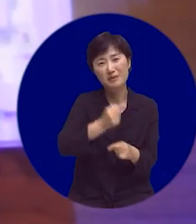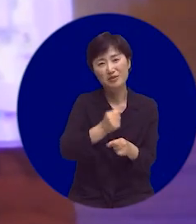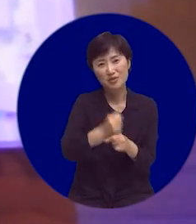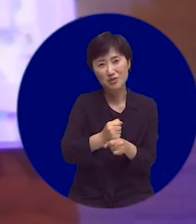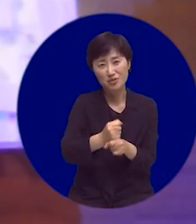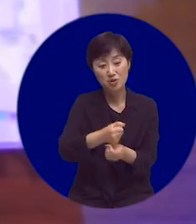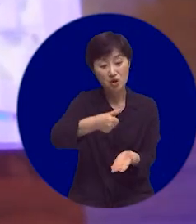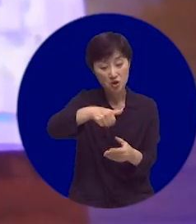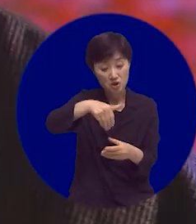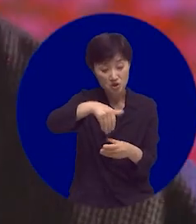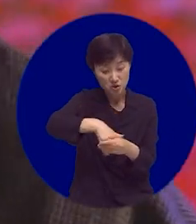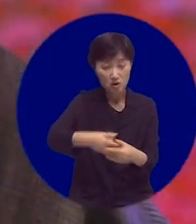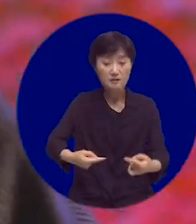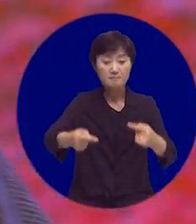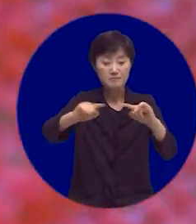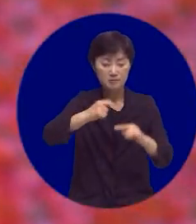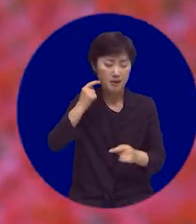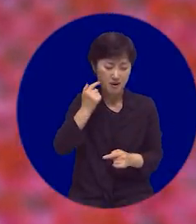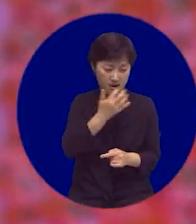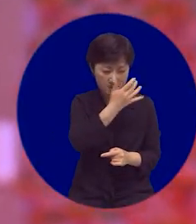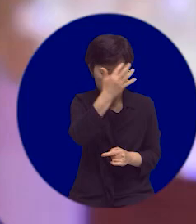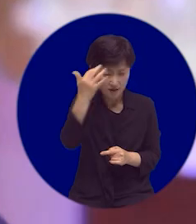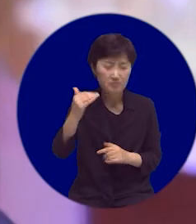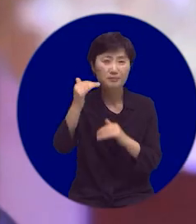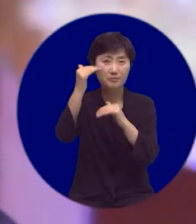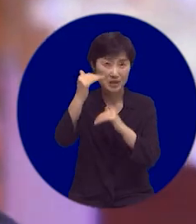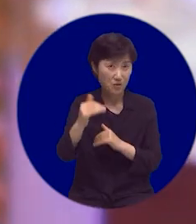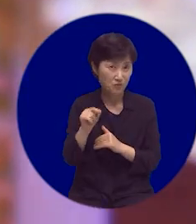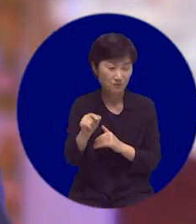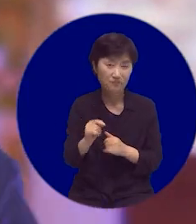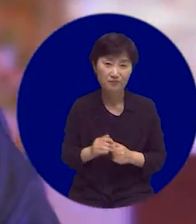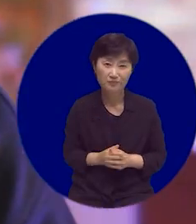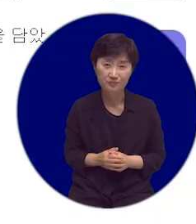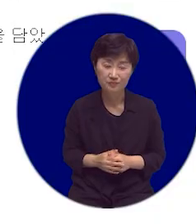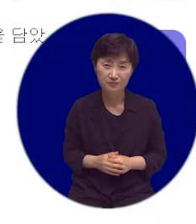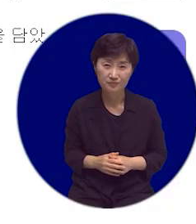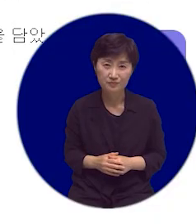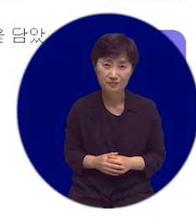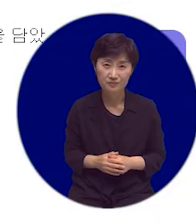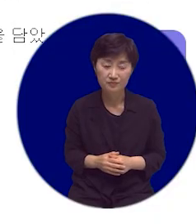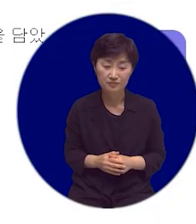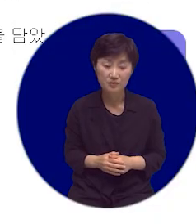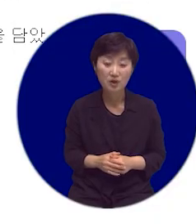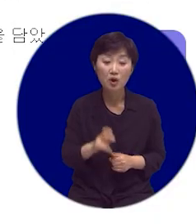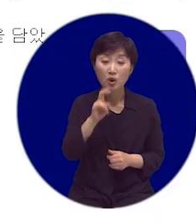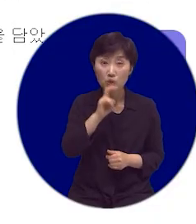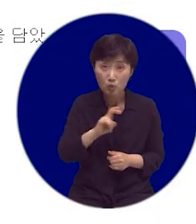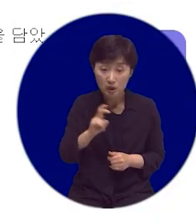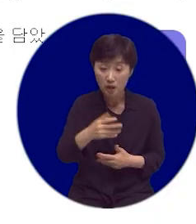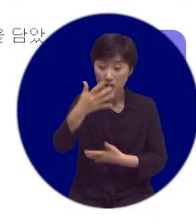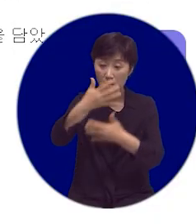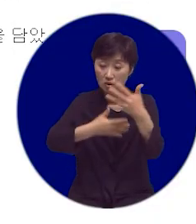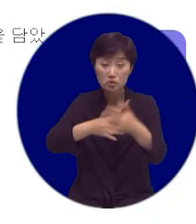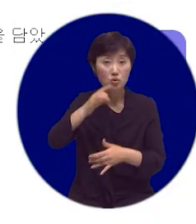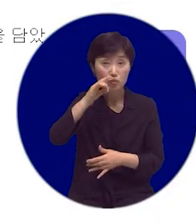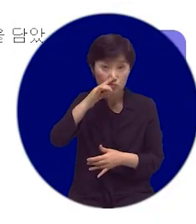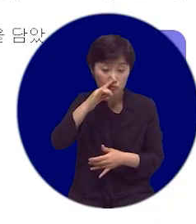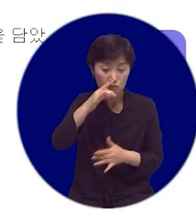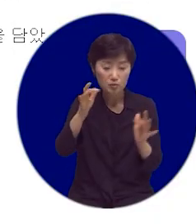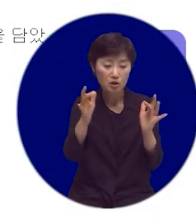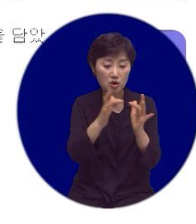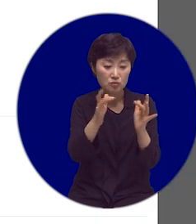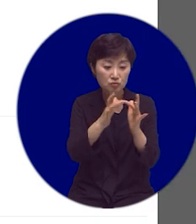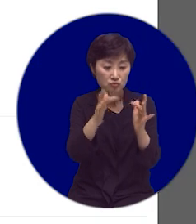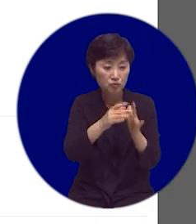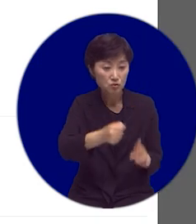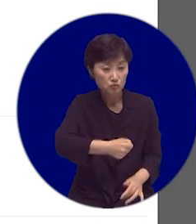화합의 아름다운 선거를 만들어가자는 내용을 담았습니다. 선거 주제가 음원과 영상은 대구시 선관위